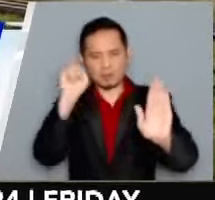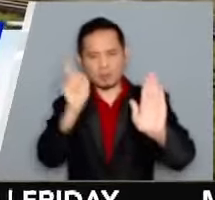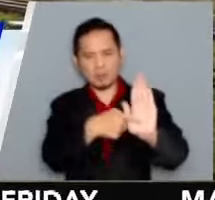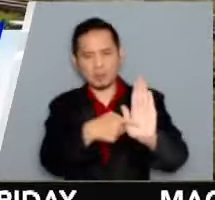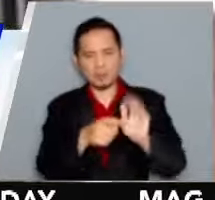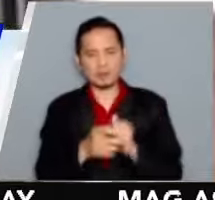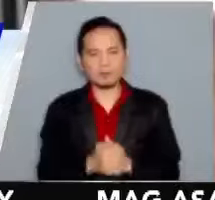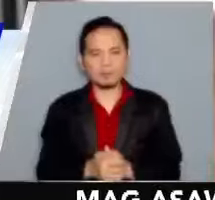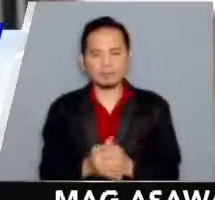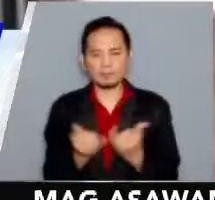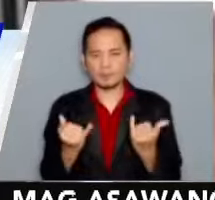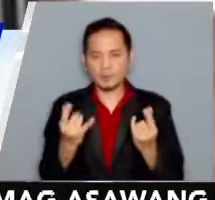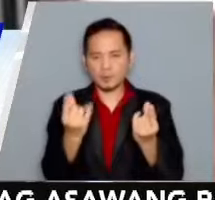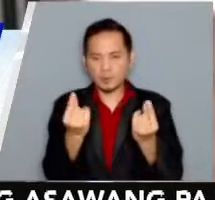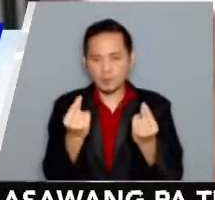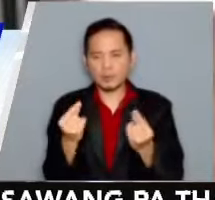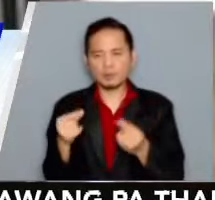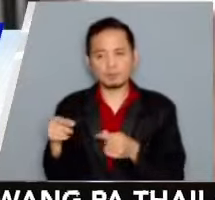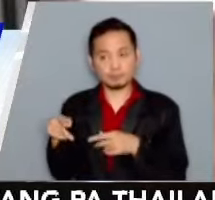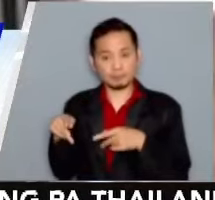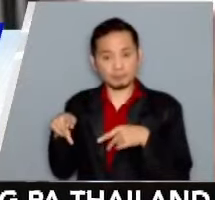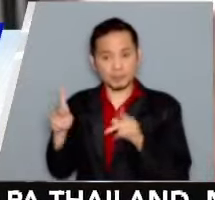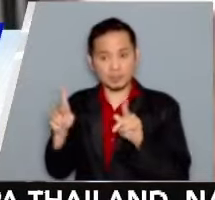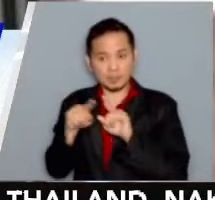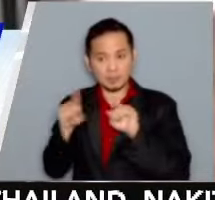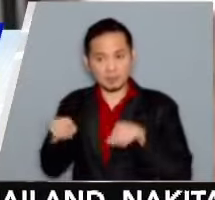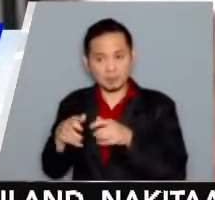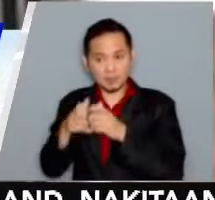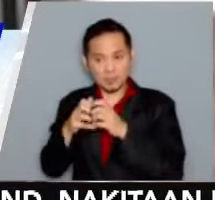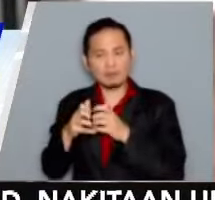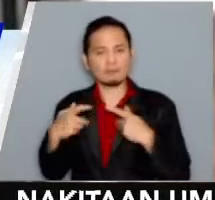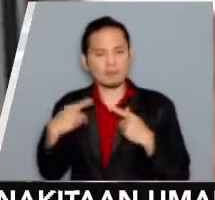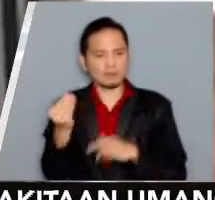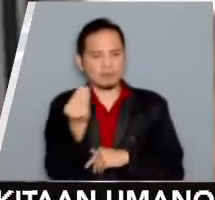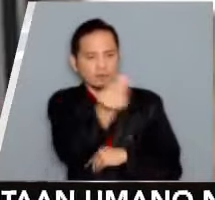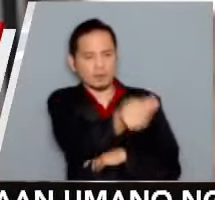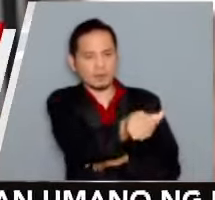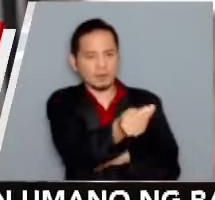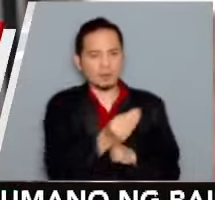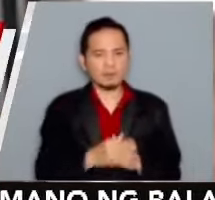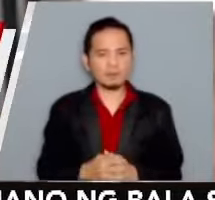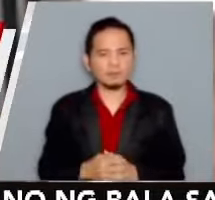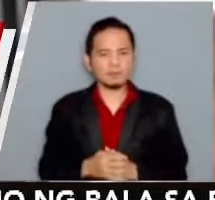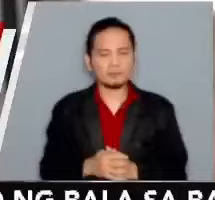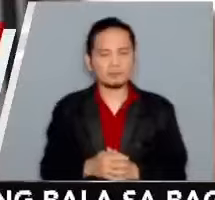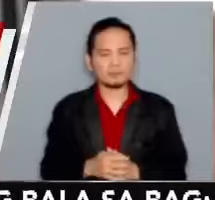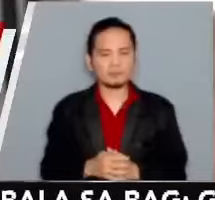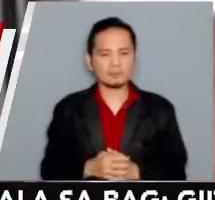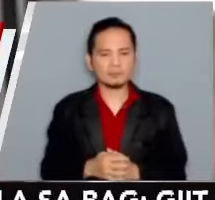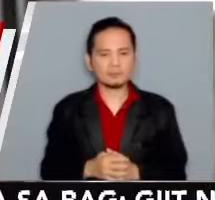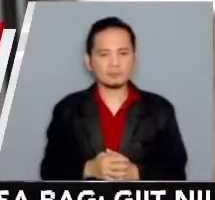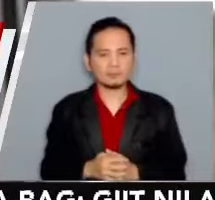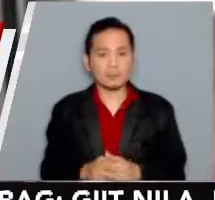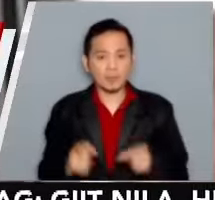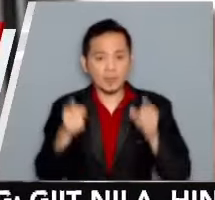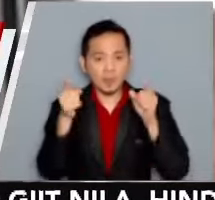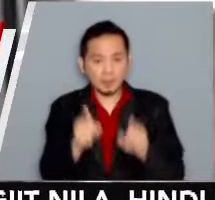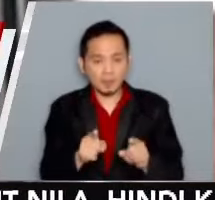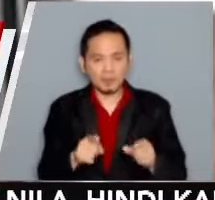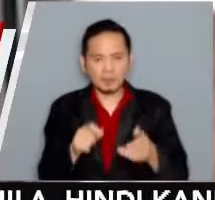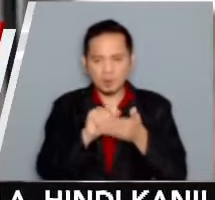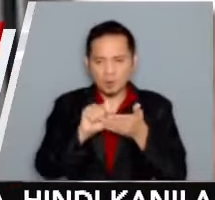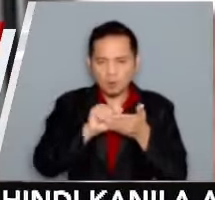ng building permit it is presumed to be regular kasi nagsimula yan sa sa sa ibaba eh sa